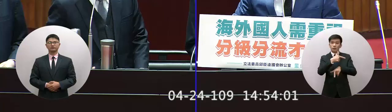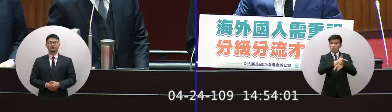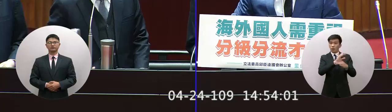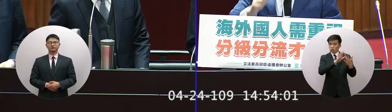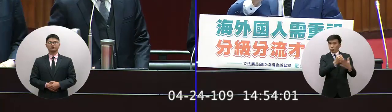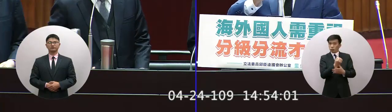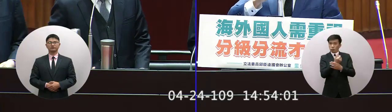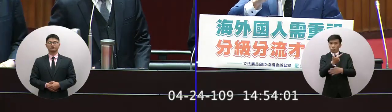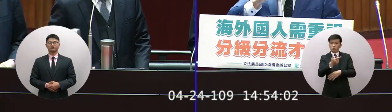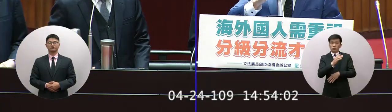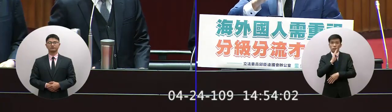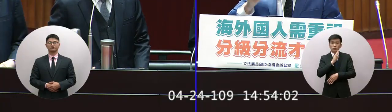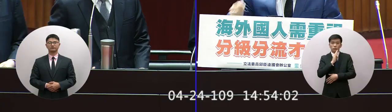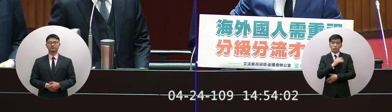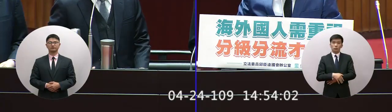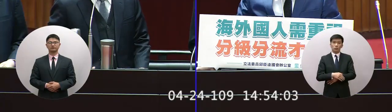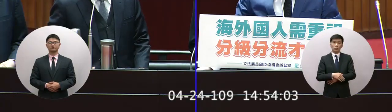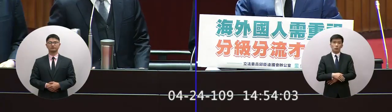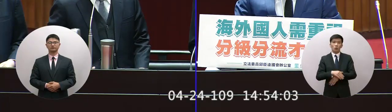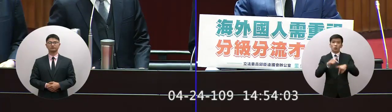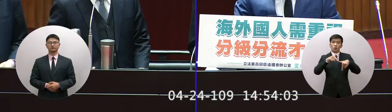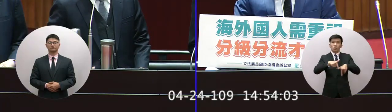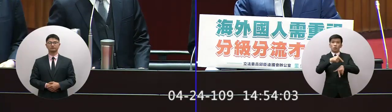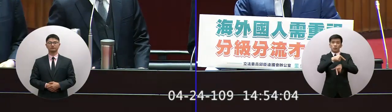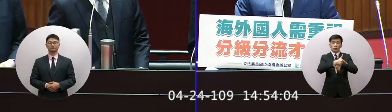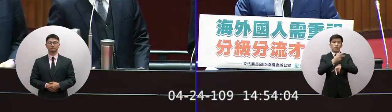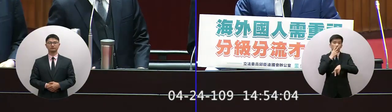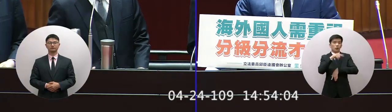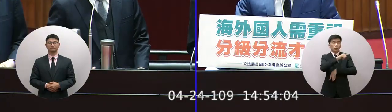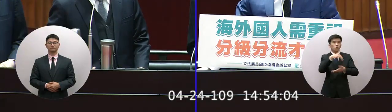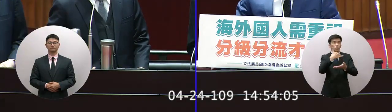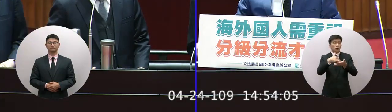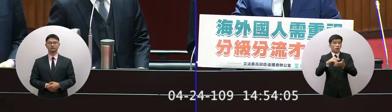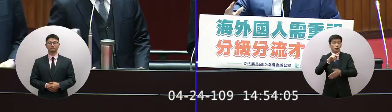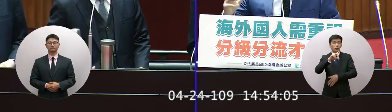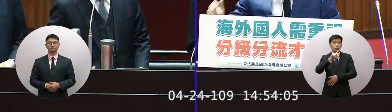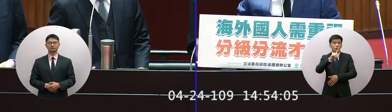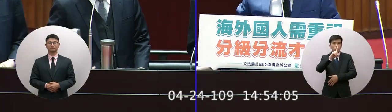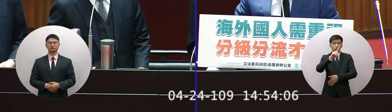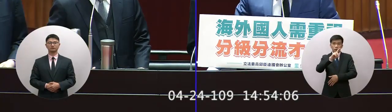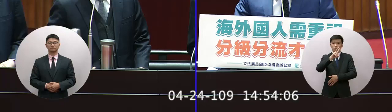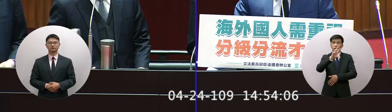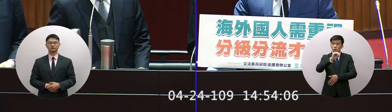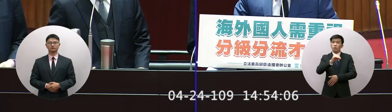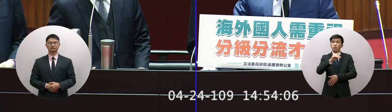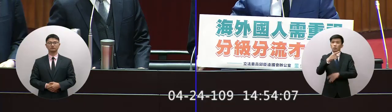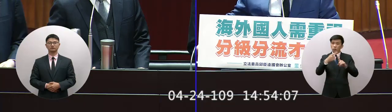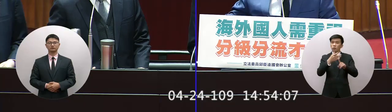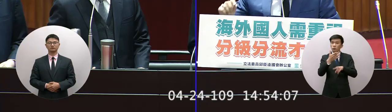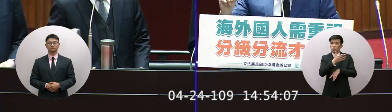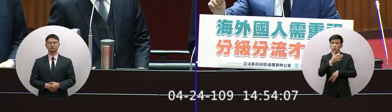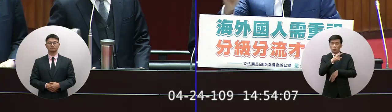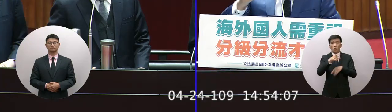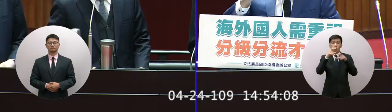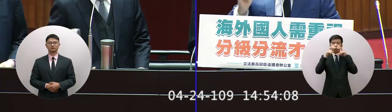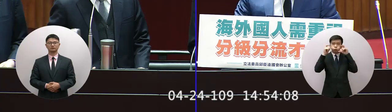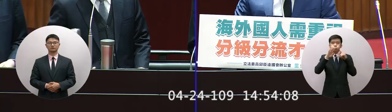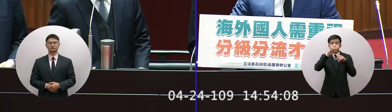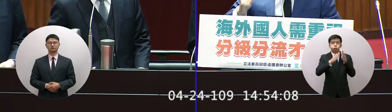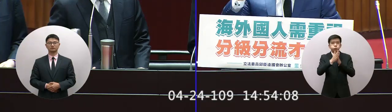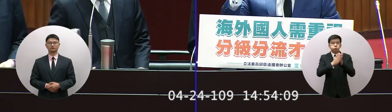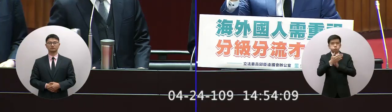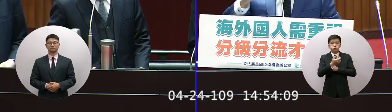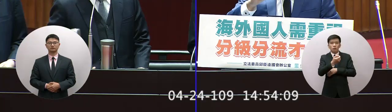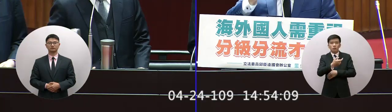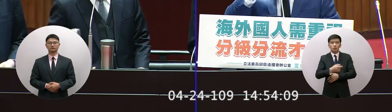呢。整个东南亚海外也才11.2万人，占15.2%。这个口罩量的需求不是很大，其实包括我们